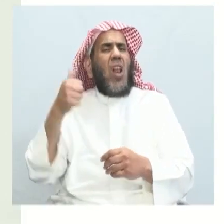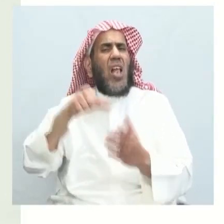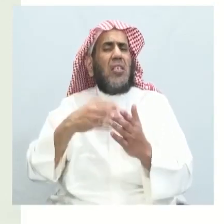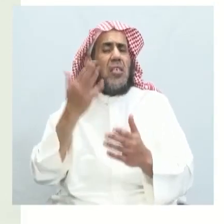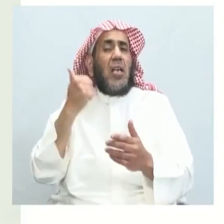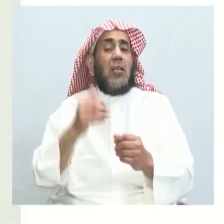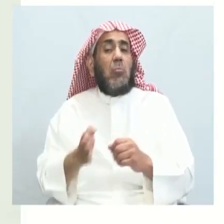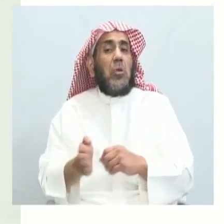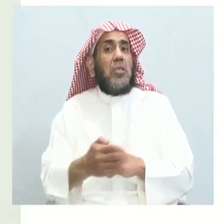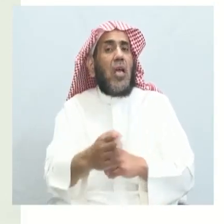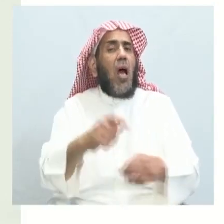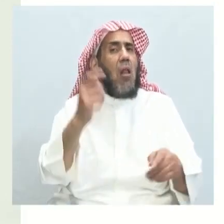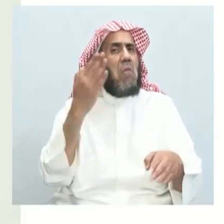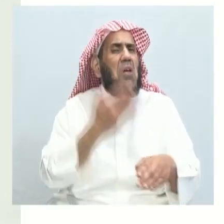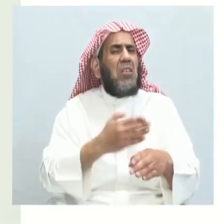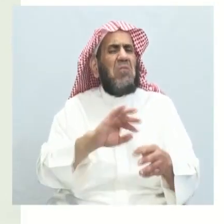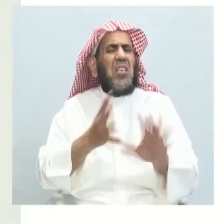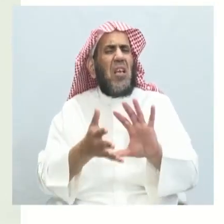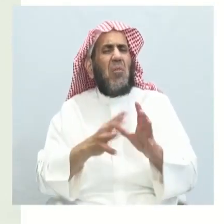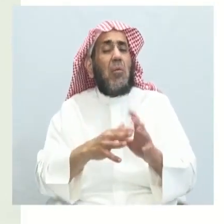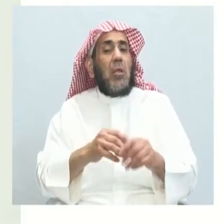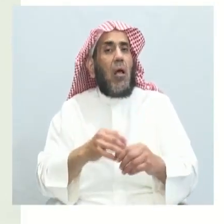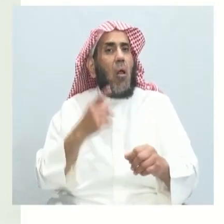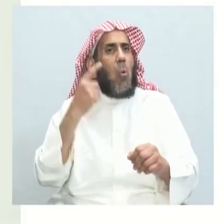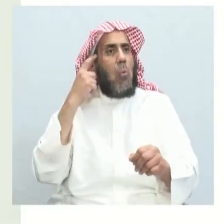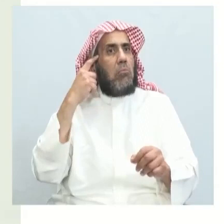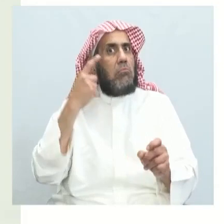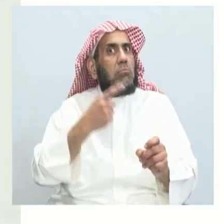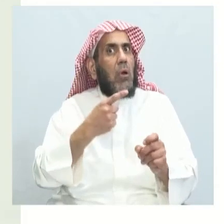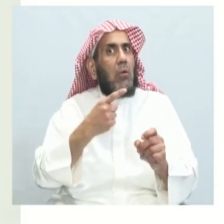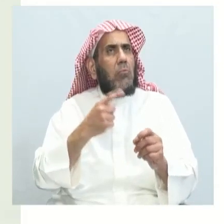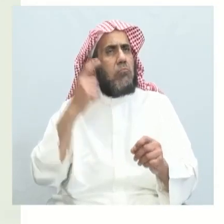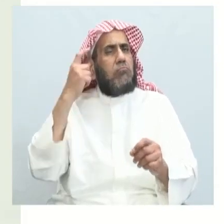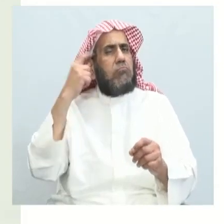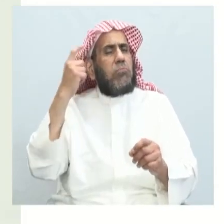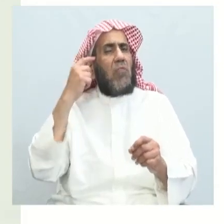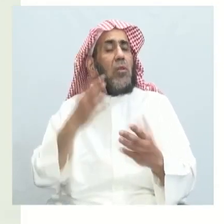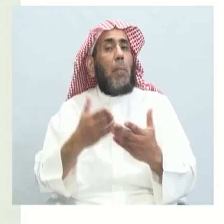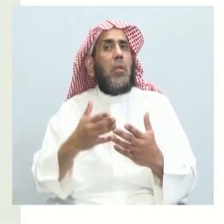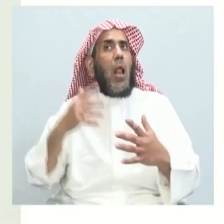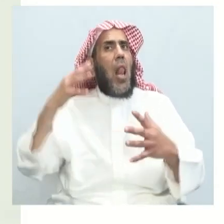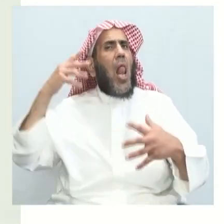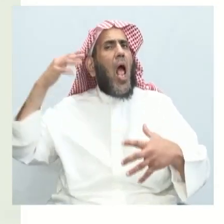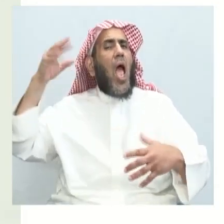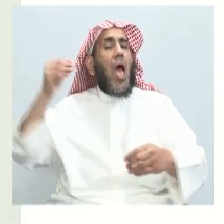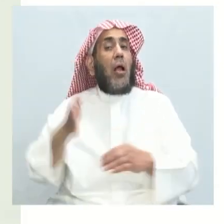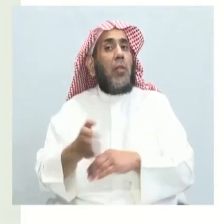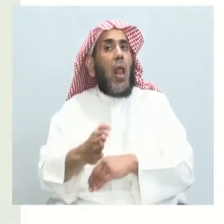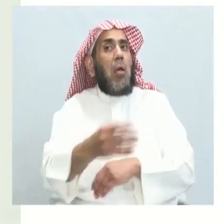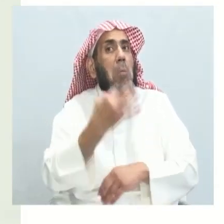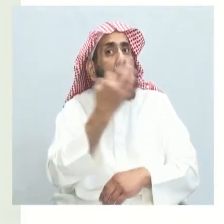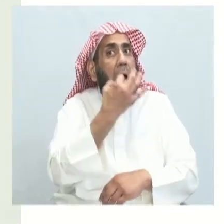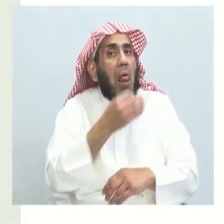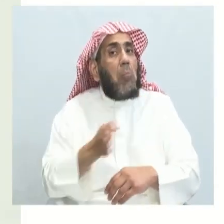لكن قصه الحيه والفاس كان فيها شيء من العبره والعظه لكن فيها شيء جانب من الخيال ان الحيه تتحدث